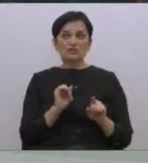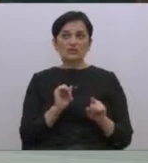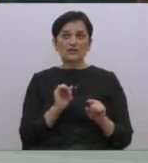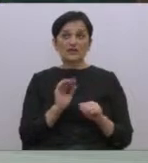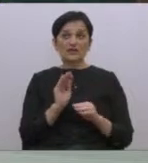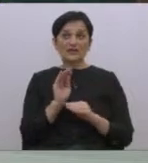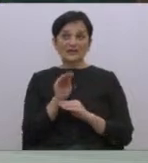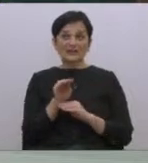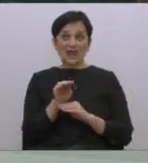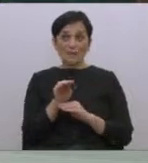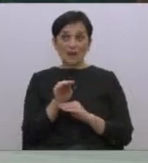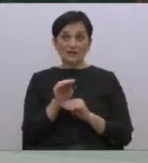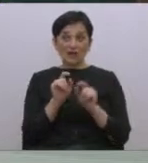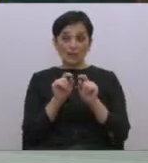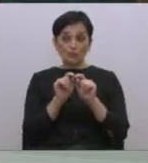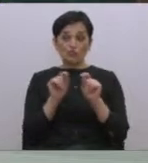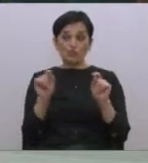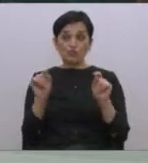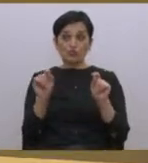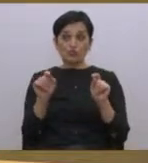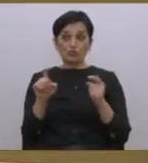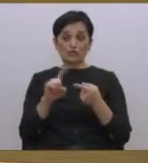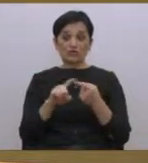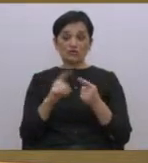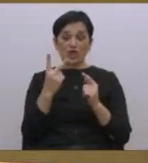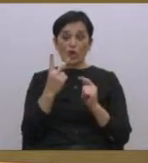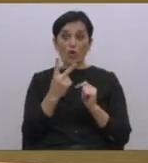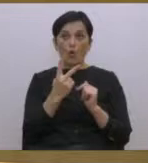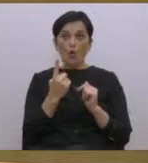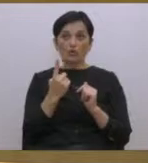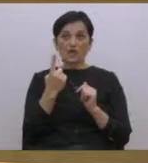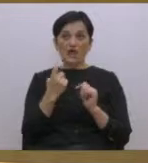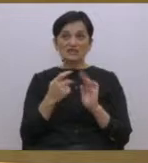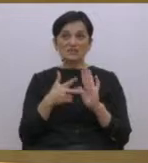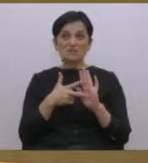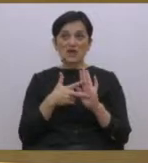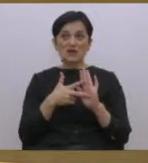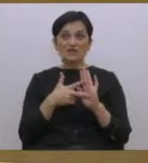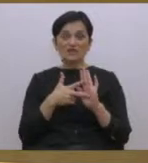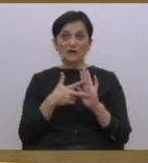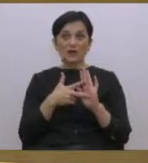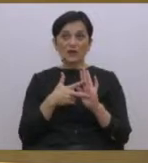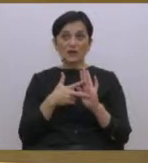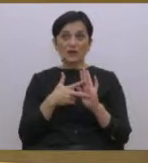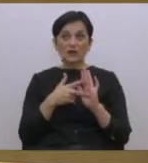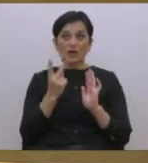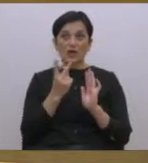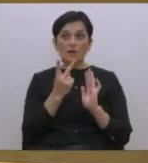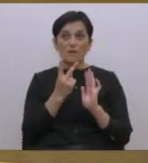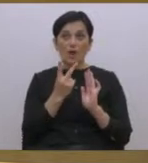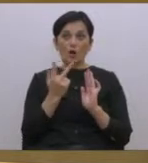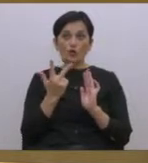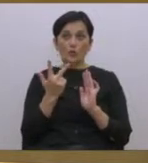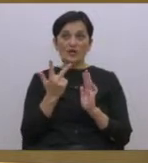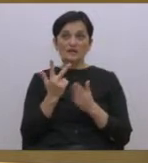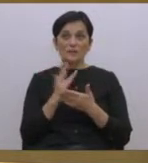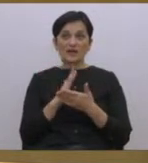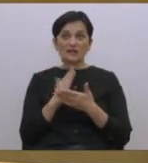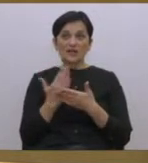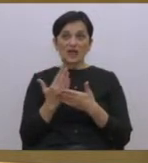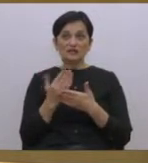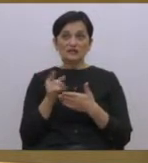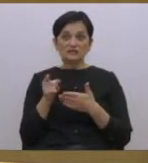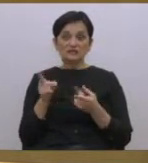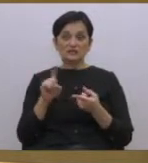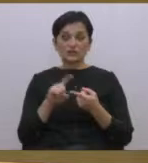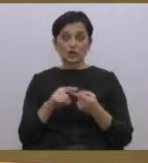Tama trebuie punctând dacă și de bia, promele ce heba, o stăm merte asmerues. Meori da mesame nacilebia, promotând dacă